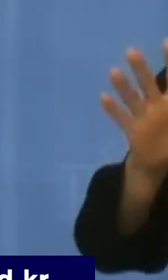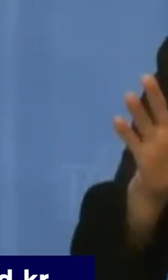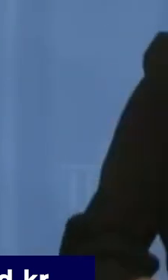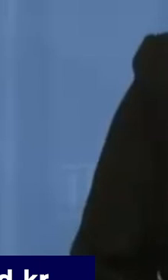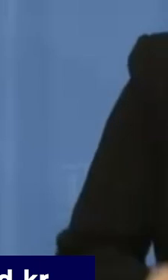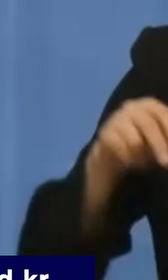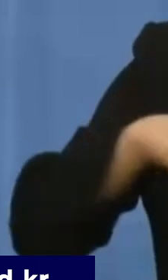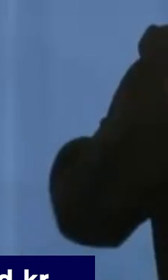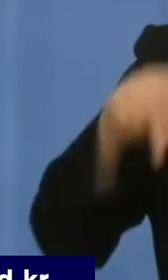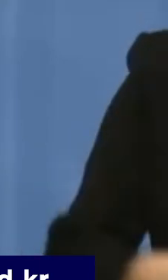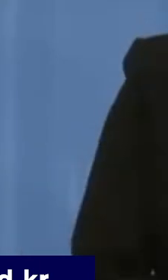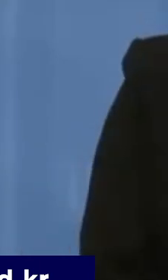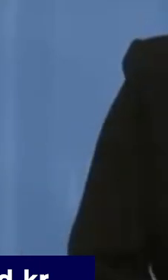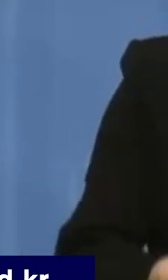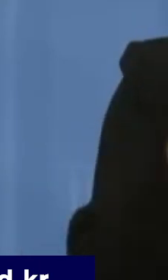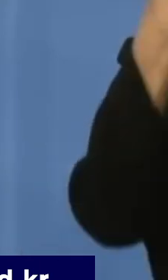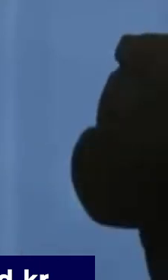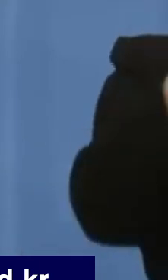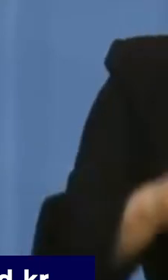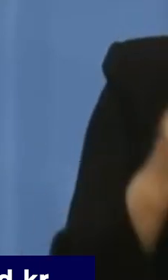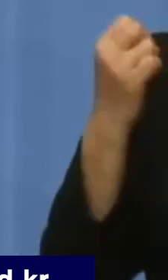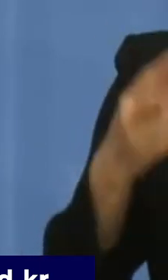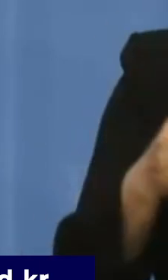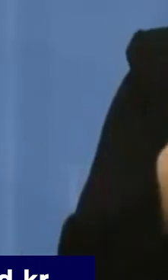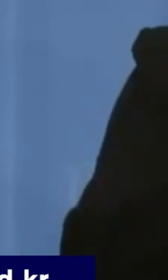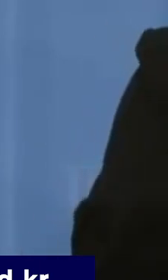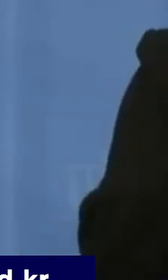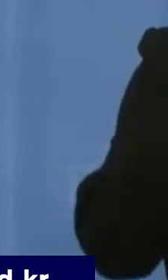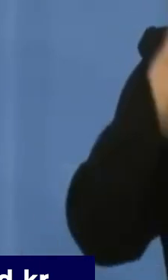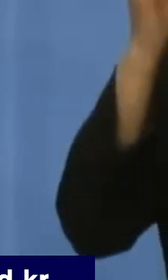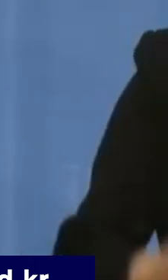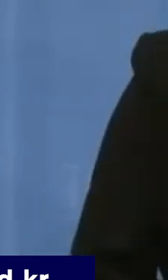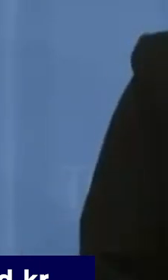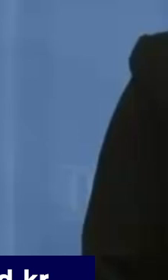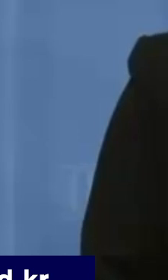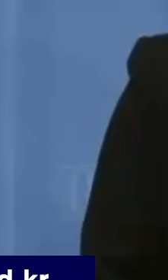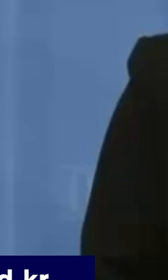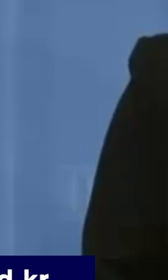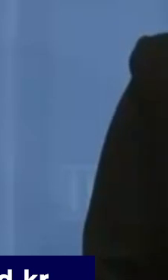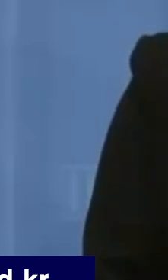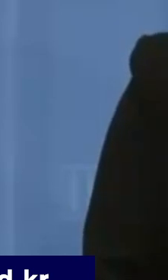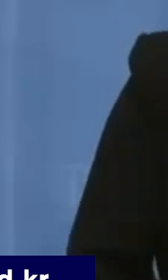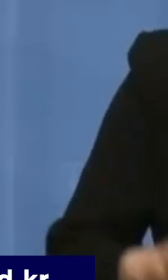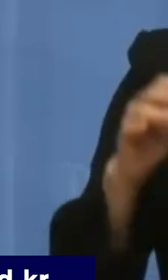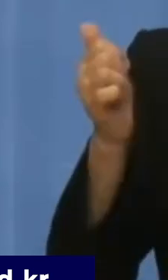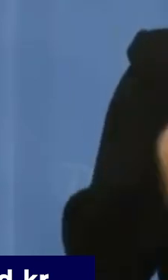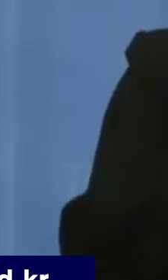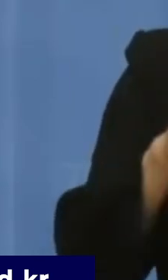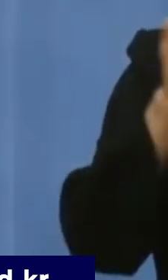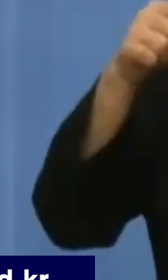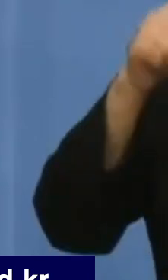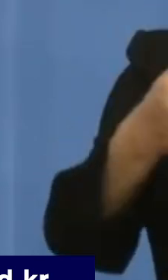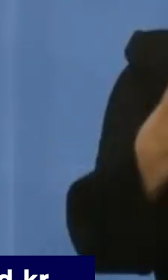불가능해 보이는 이 시점에서 특검 절차가 다시 지연될 것이 분명합니다. 국회